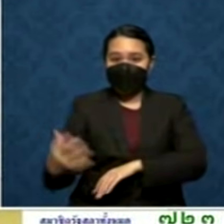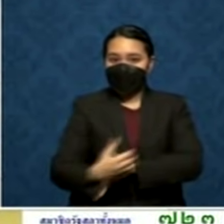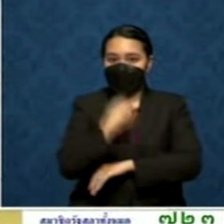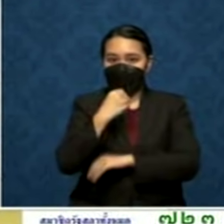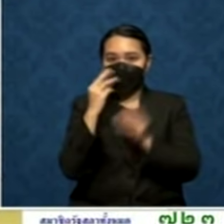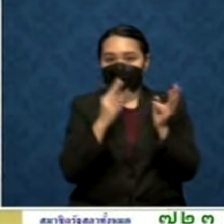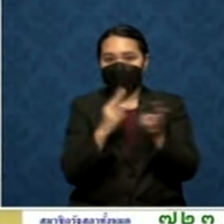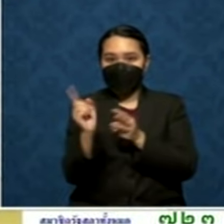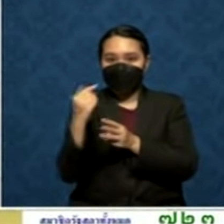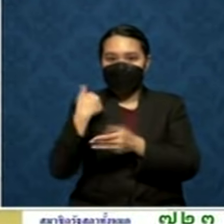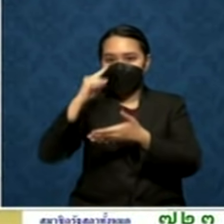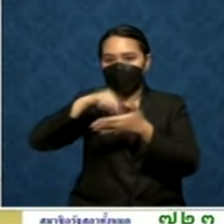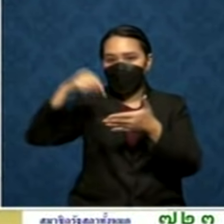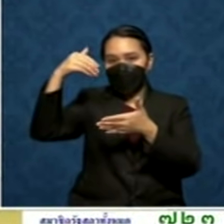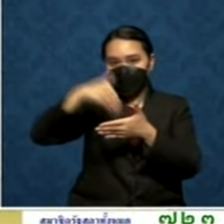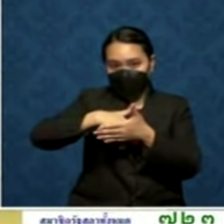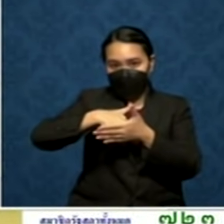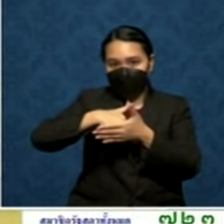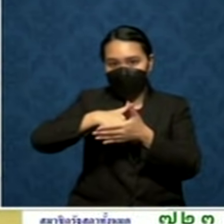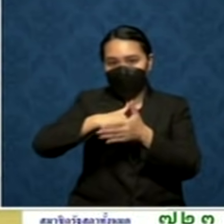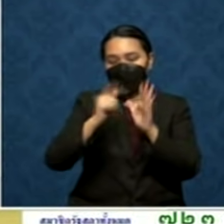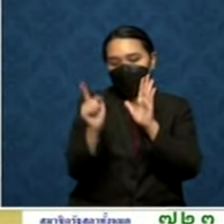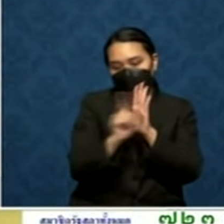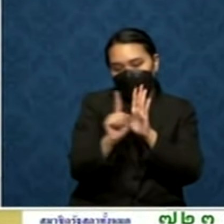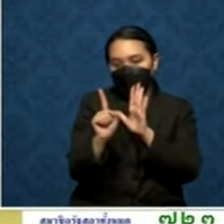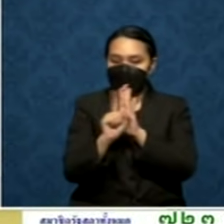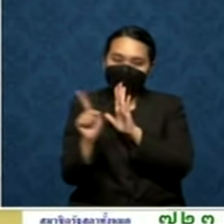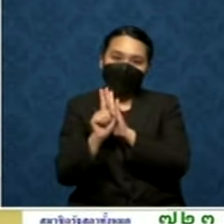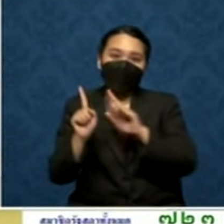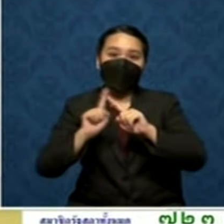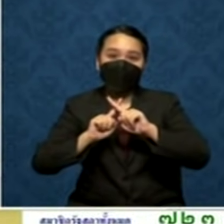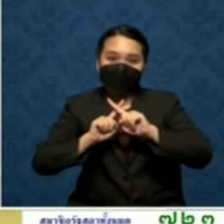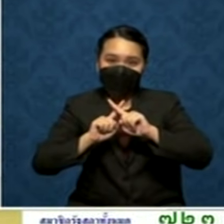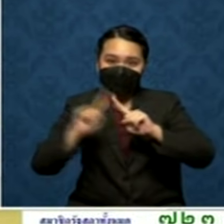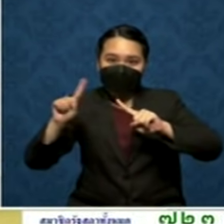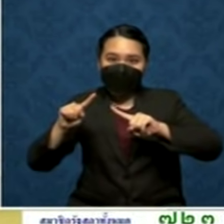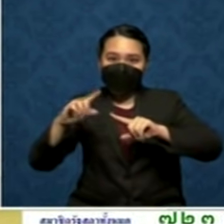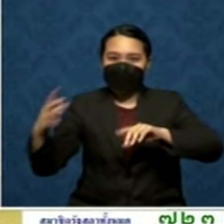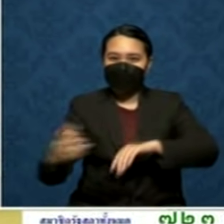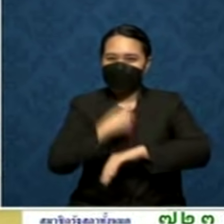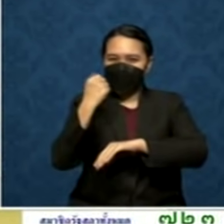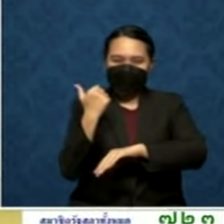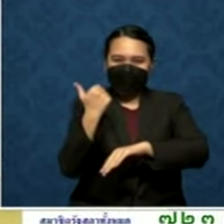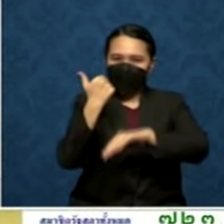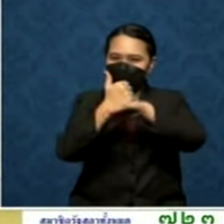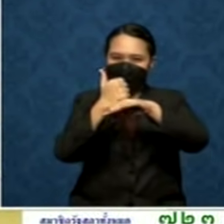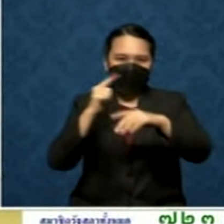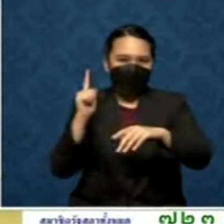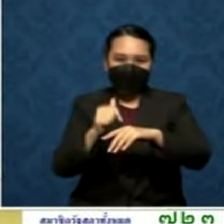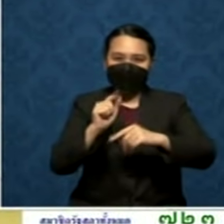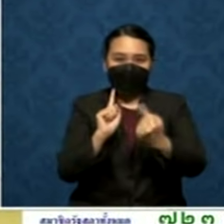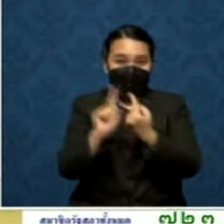ให้มีการเลือกตั้งเป็นครั้งเป็นคราวแต่จะไม่มีวันยอมให้อำนาจสูงสุดเป็นของประชาชน